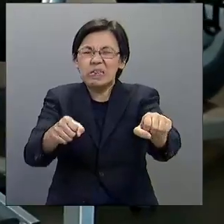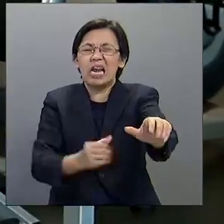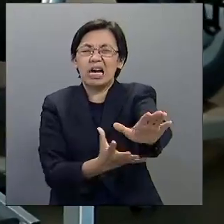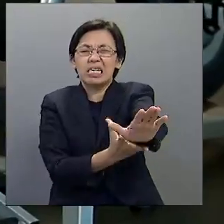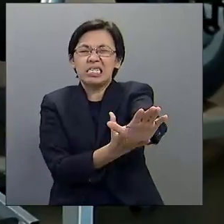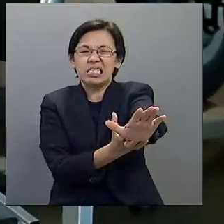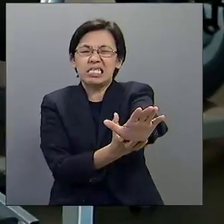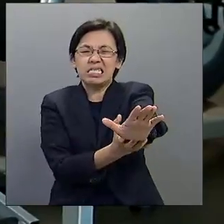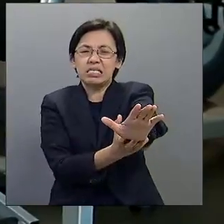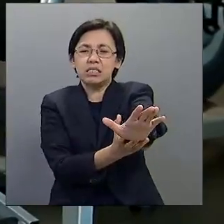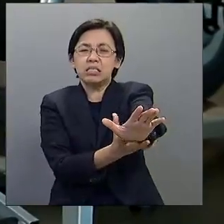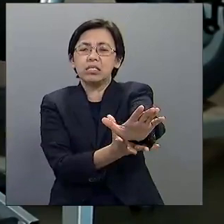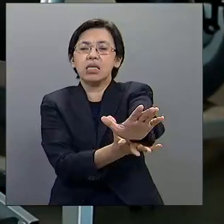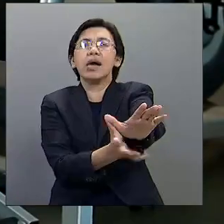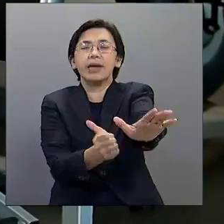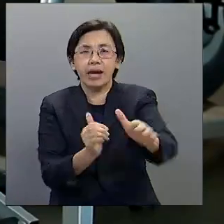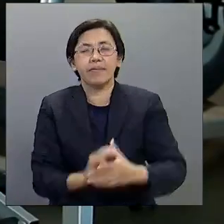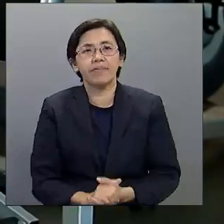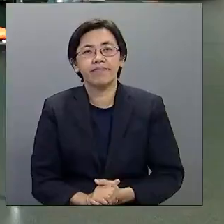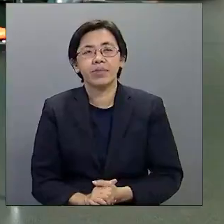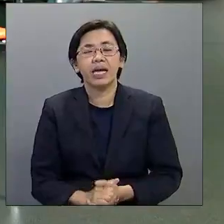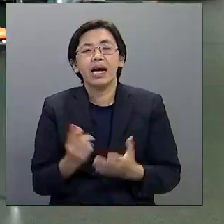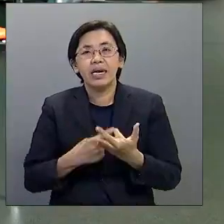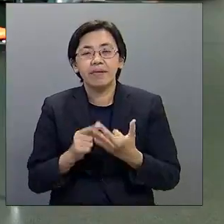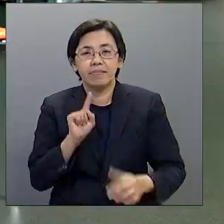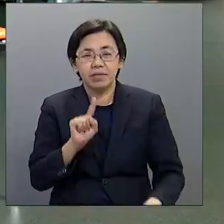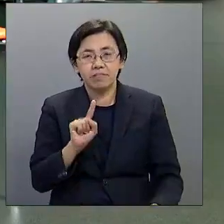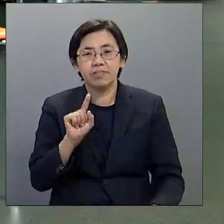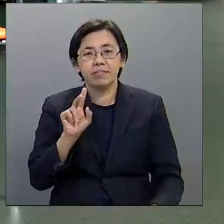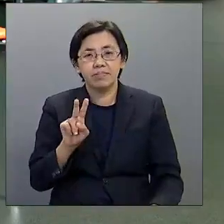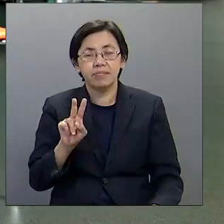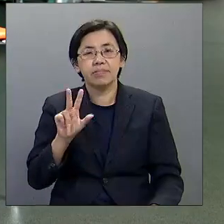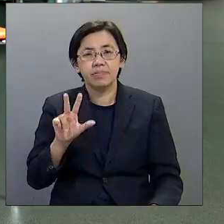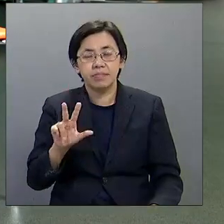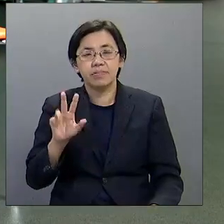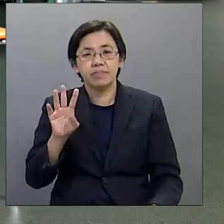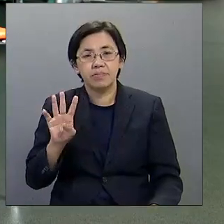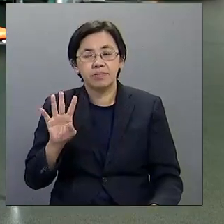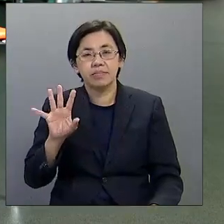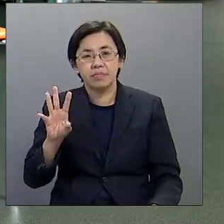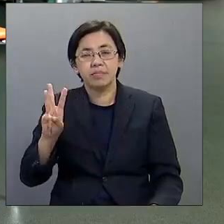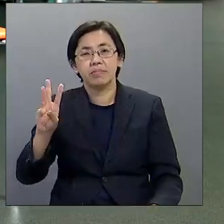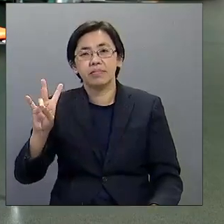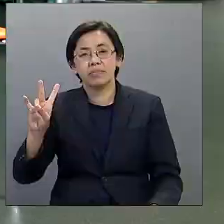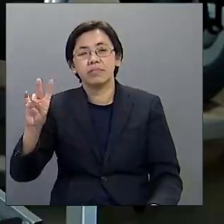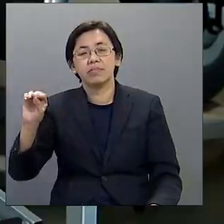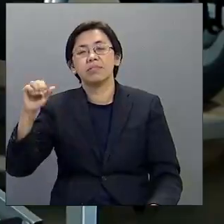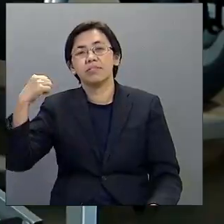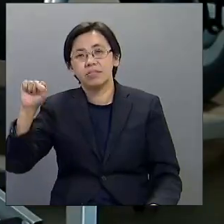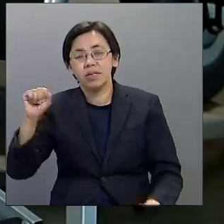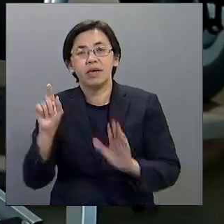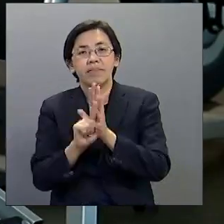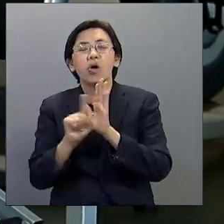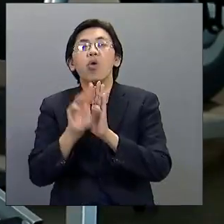ให้ดีนะคะหลักการยืดกล้ามเนื้อคือนับ1ถึง10นะคะเป็นจำนวน6ครั้งหลักการคือต้องได้60วิ